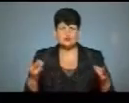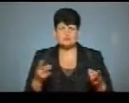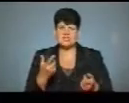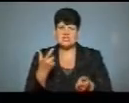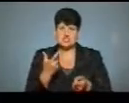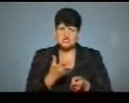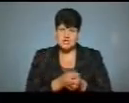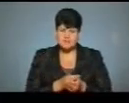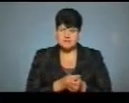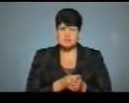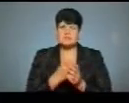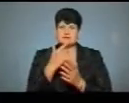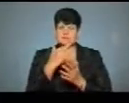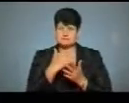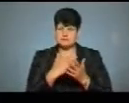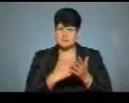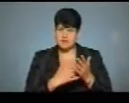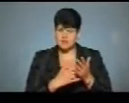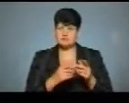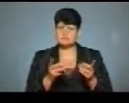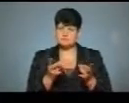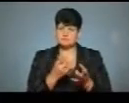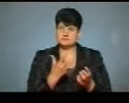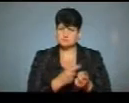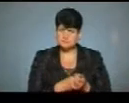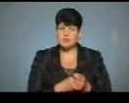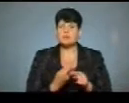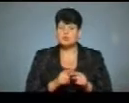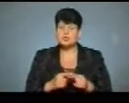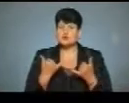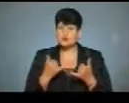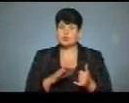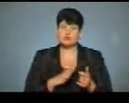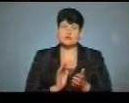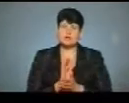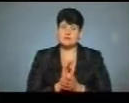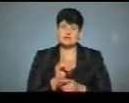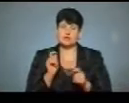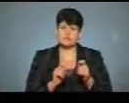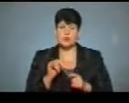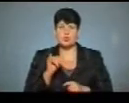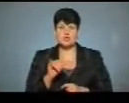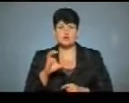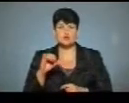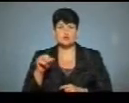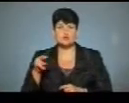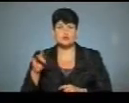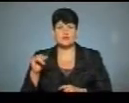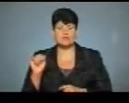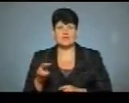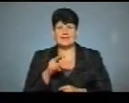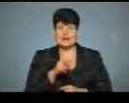за національним календарем щеплень. Про це сьогодні йшлося на прес-конференції Уляни Супрун та